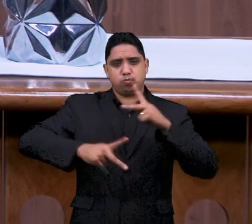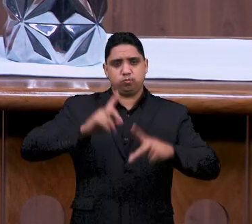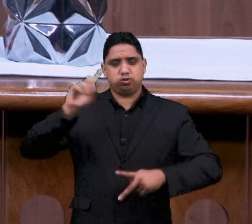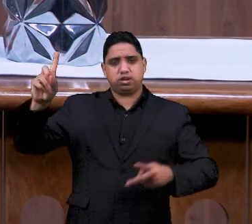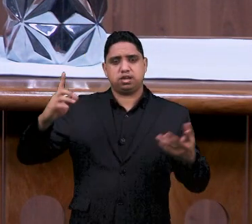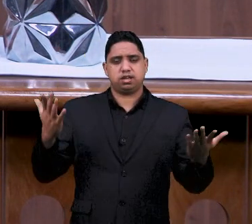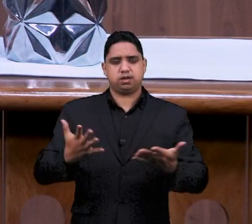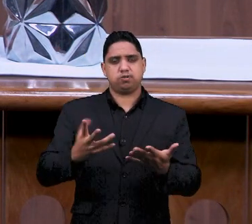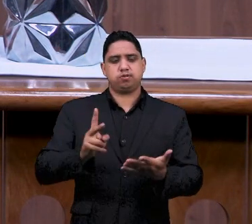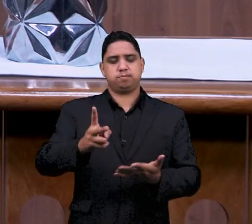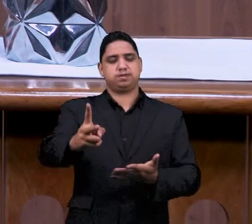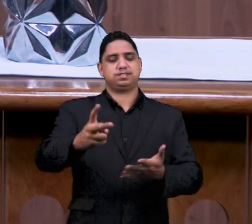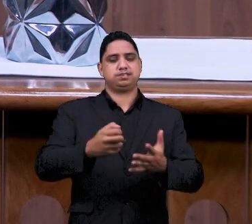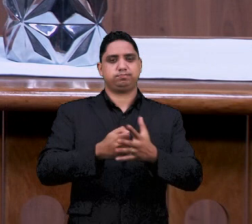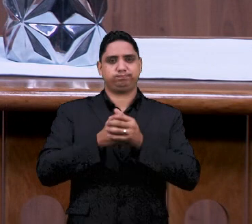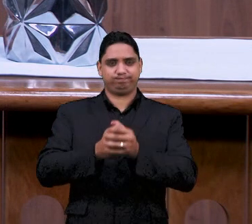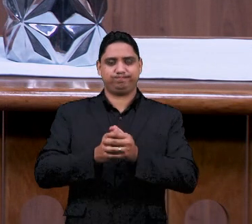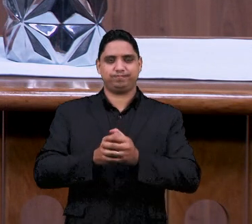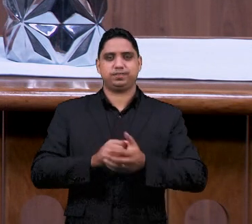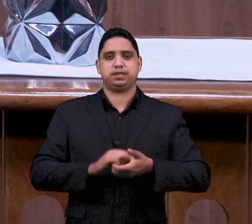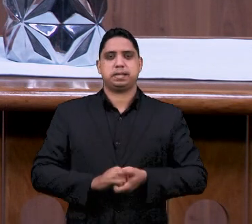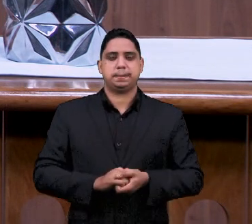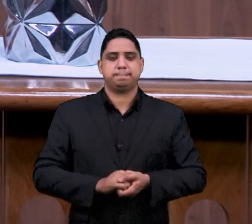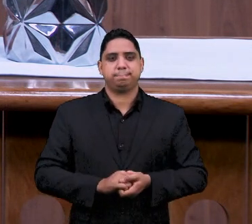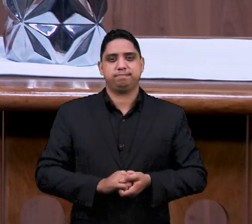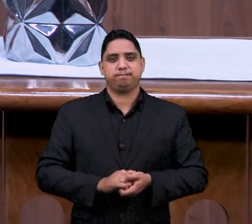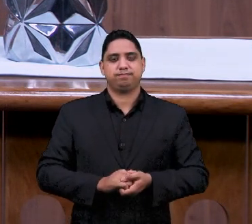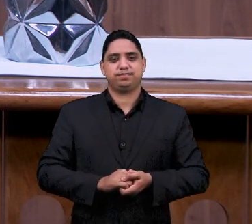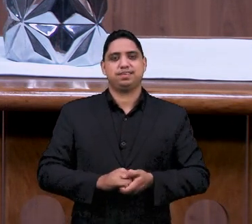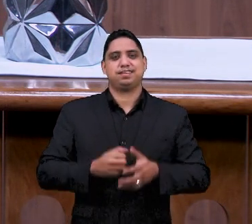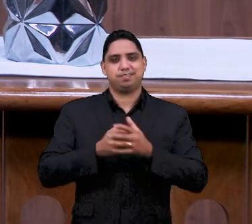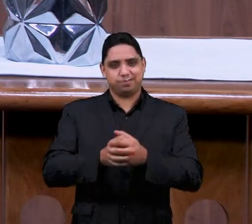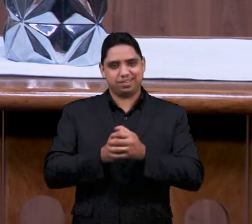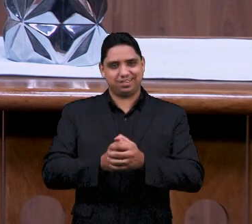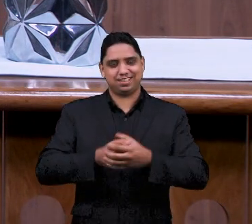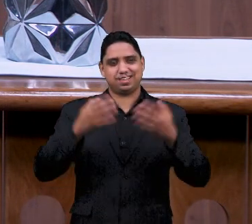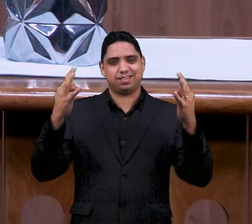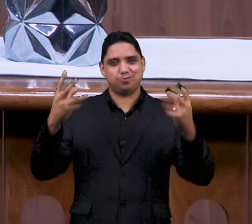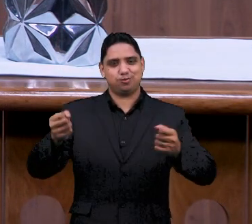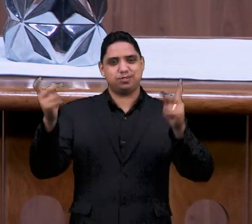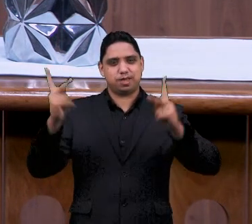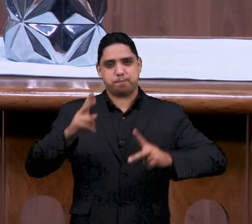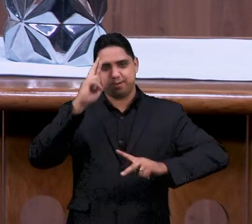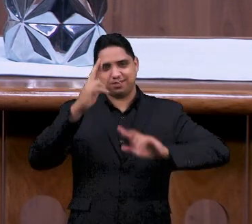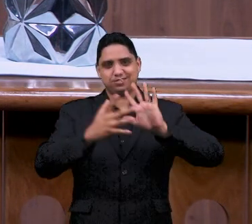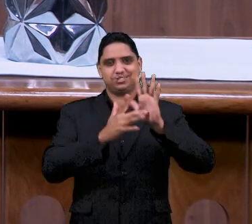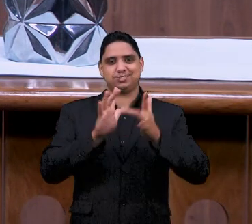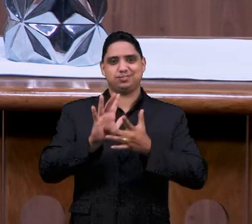depuis maintenant. Amen. Amen, mes frères, à tous, la paix du Seigneur Jésus.